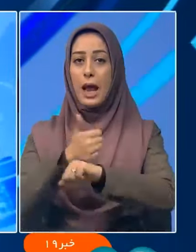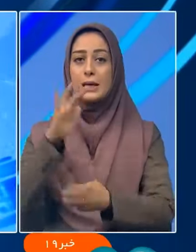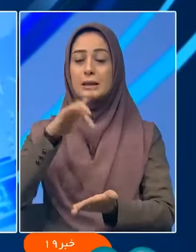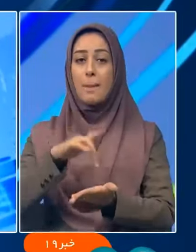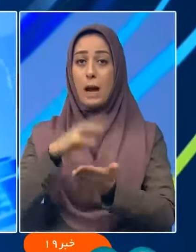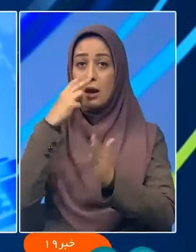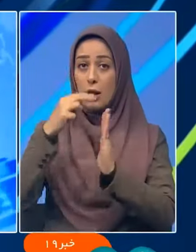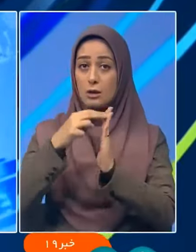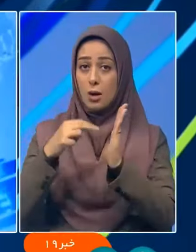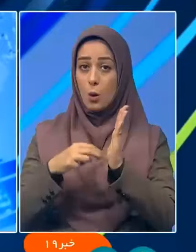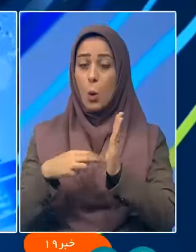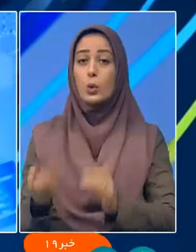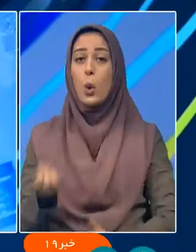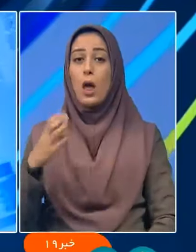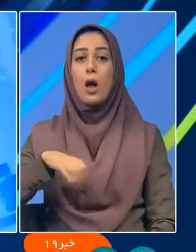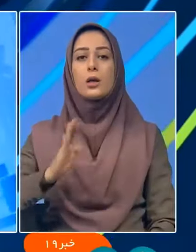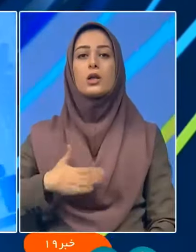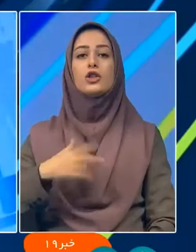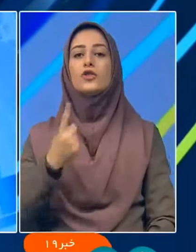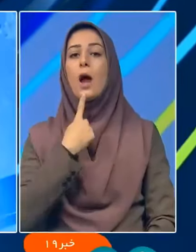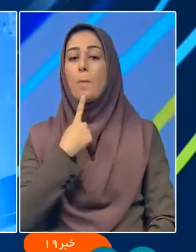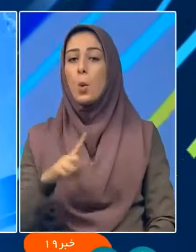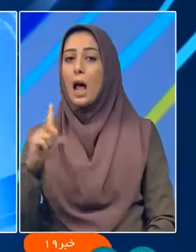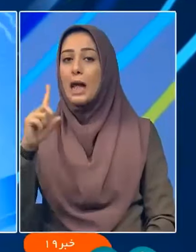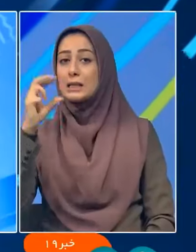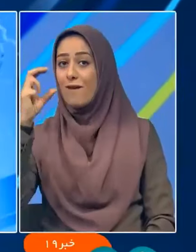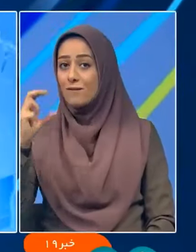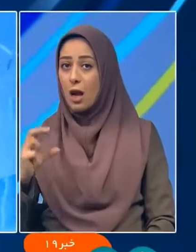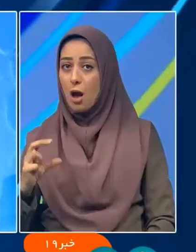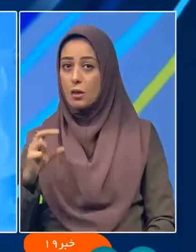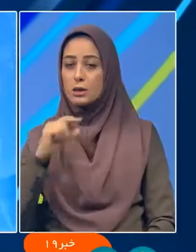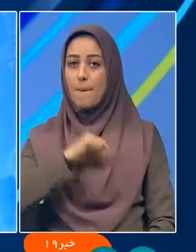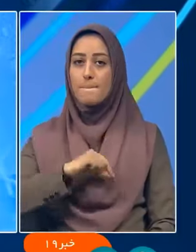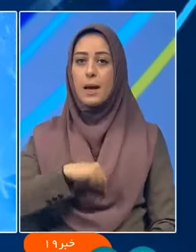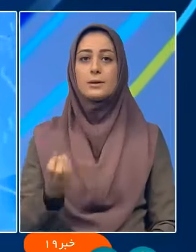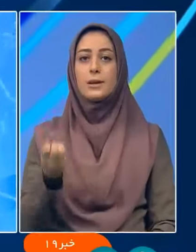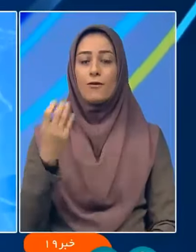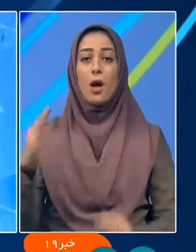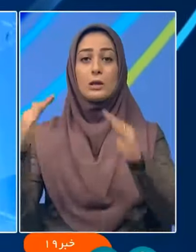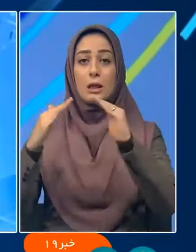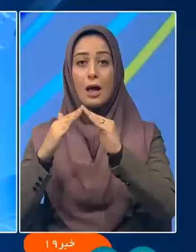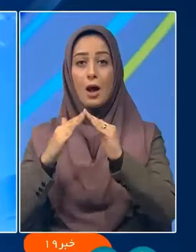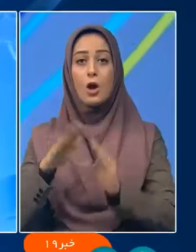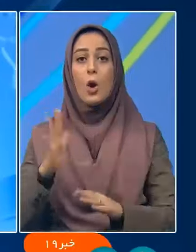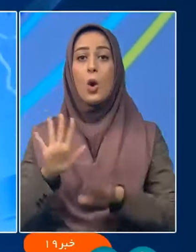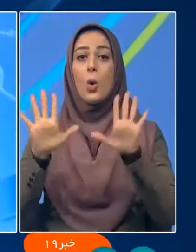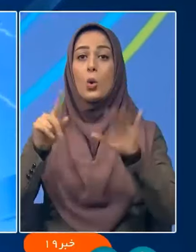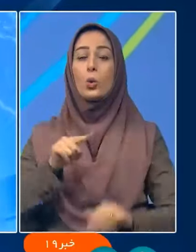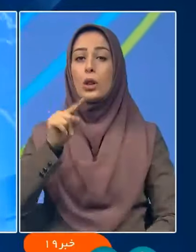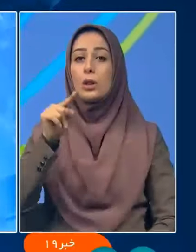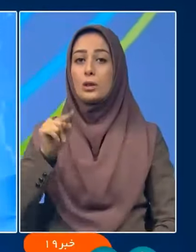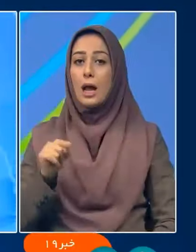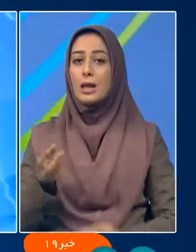رئیس مرکز کنترل شبکه گاز کشور گفت از ابتدای آذر میزان مصرف گاز در بخش خانگی حدود